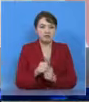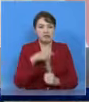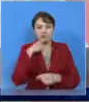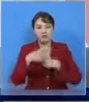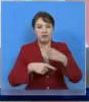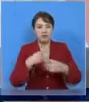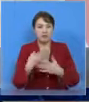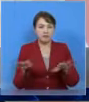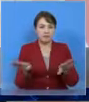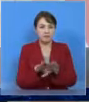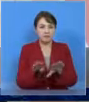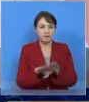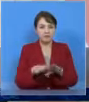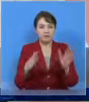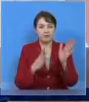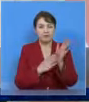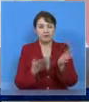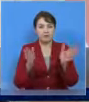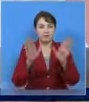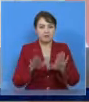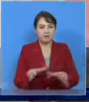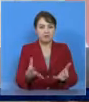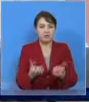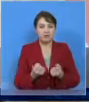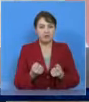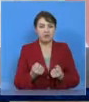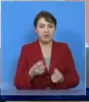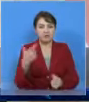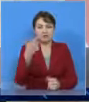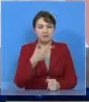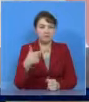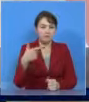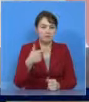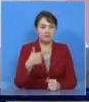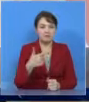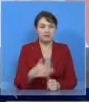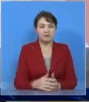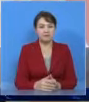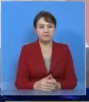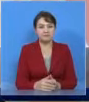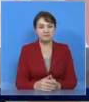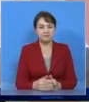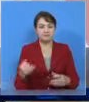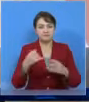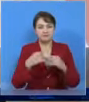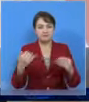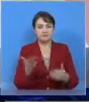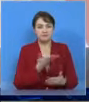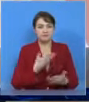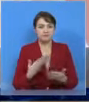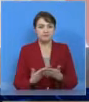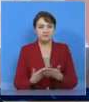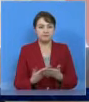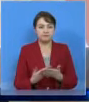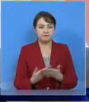ата-бабаларымыз осындай 9-шы орын алатын көлемі, географиялық көлеміндегі жерді бізге